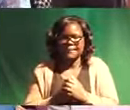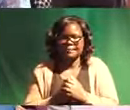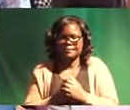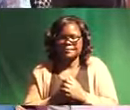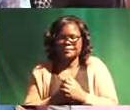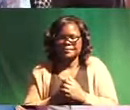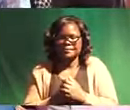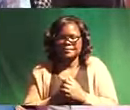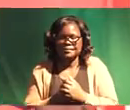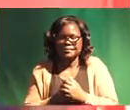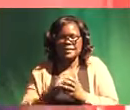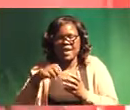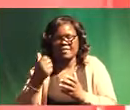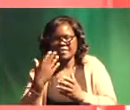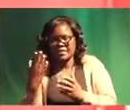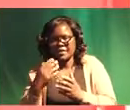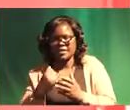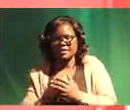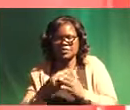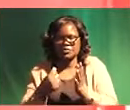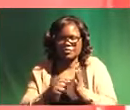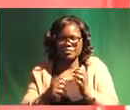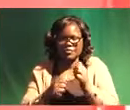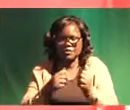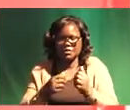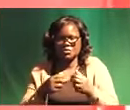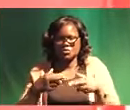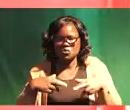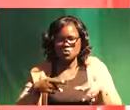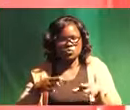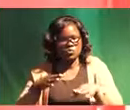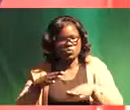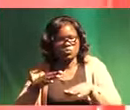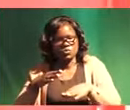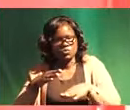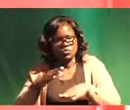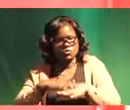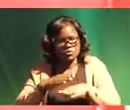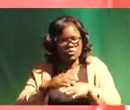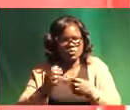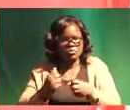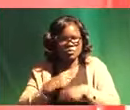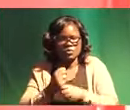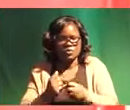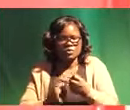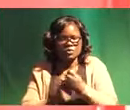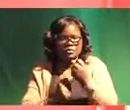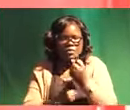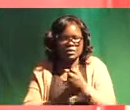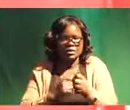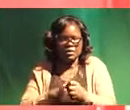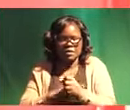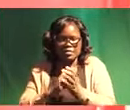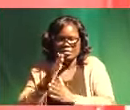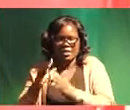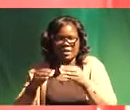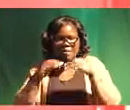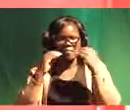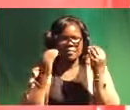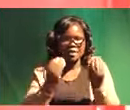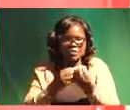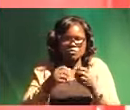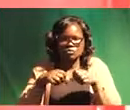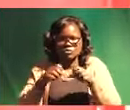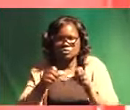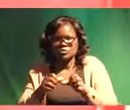kazi. Lingine ni vile sababu kulikuwa na njia mzuri ya kuhakikisha mna support kwa wakati wa kupanga bajeti,